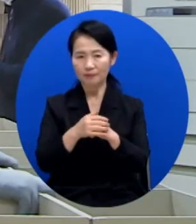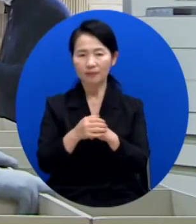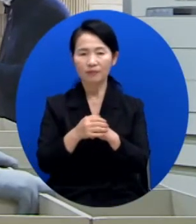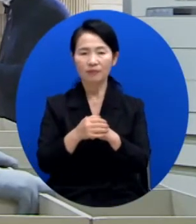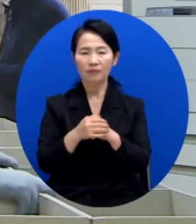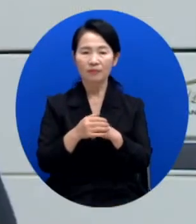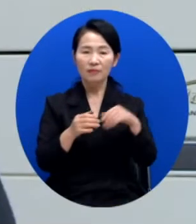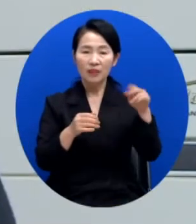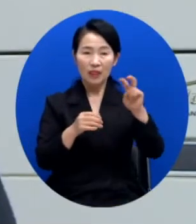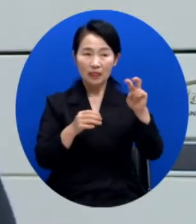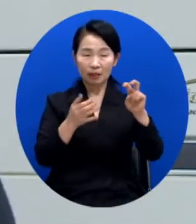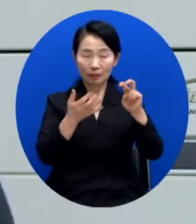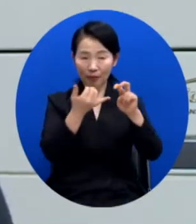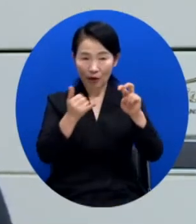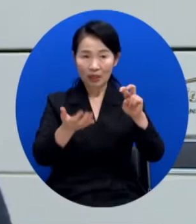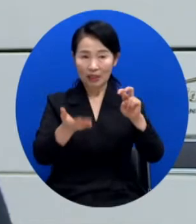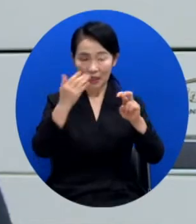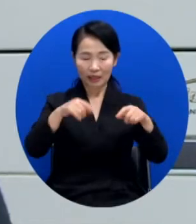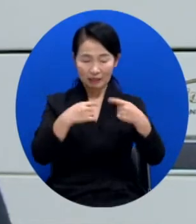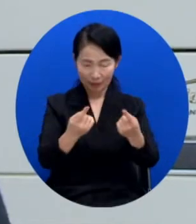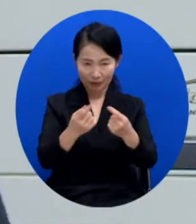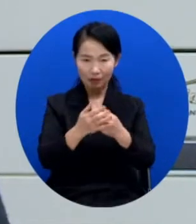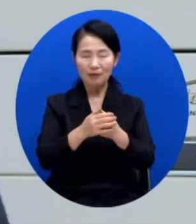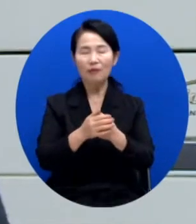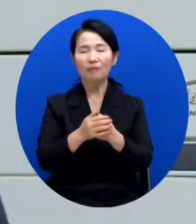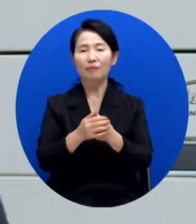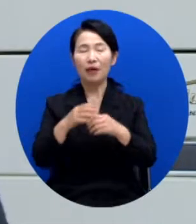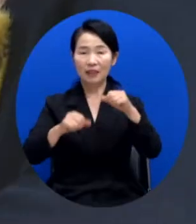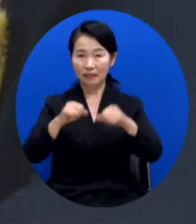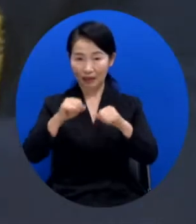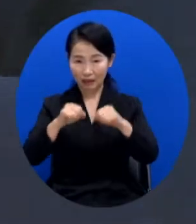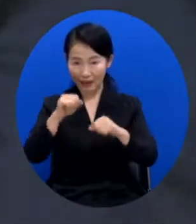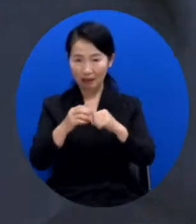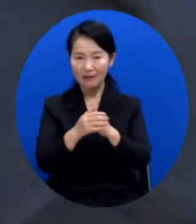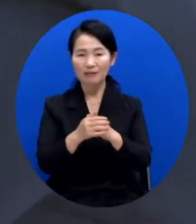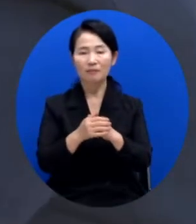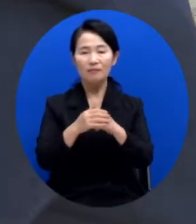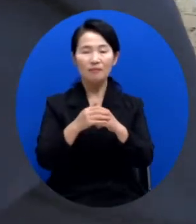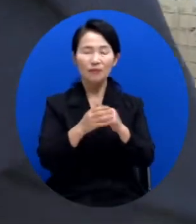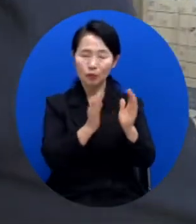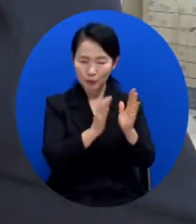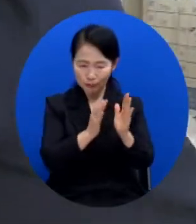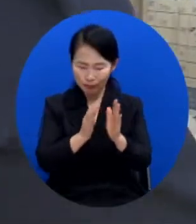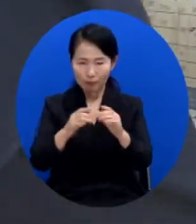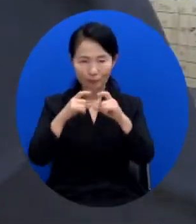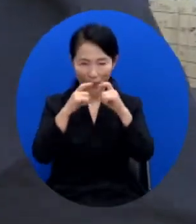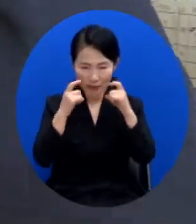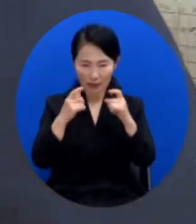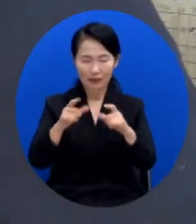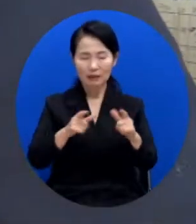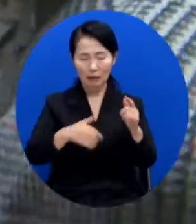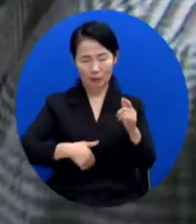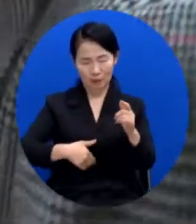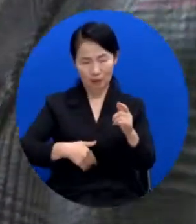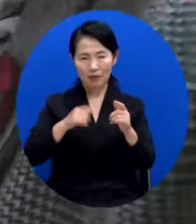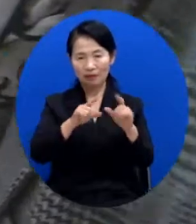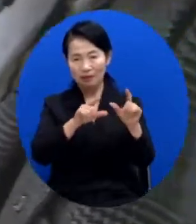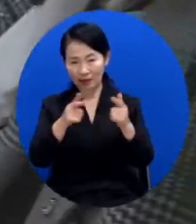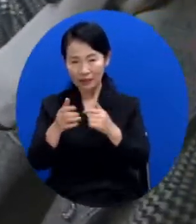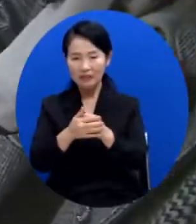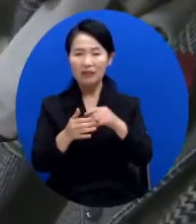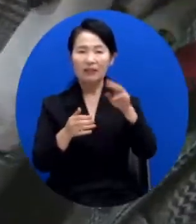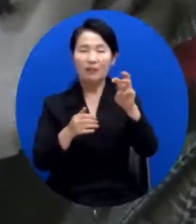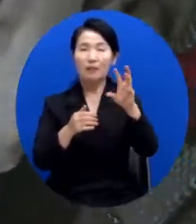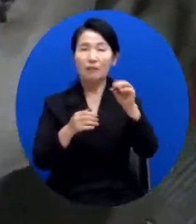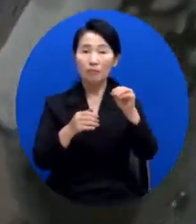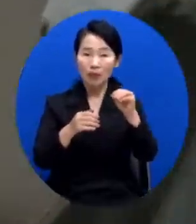20명 넘는 자원봉사자들이 참여한 가운데 진행한 이번 행사에서 마스크와 생필품 등 30만 원 상당의 사랑 나눔